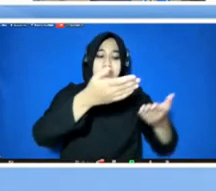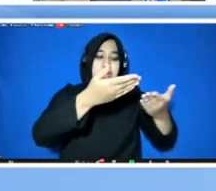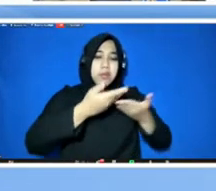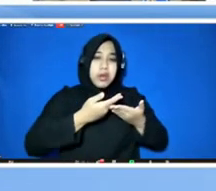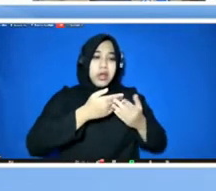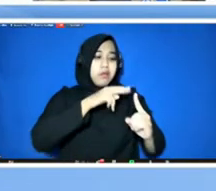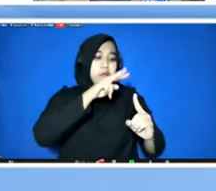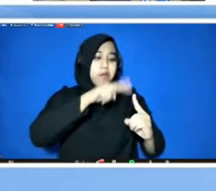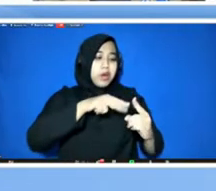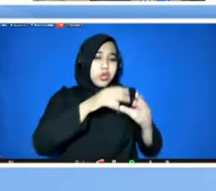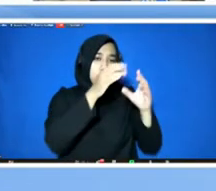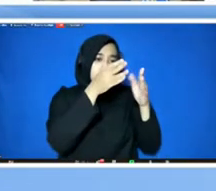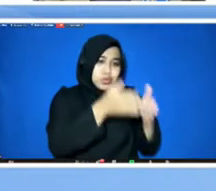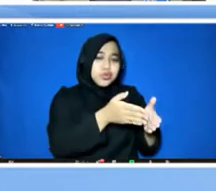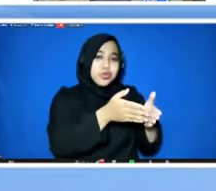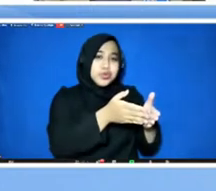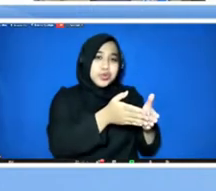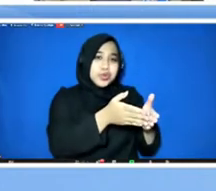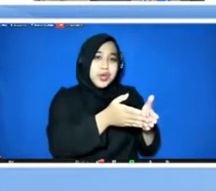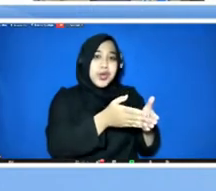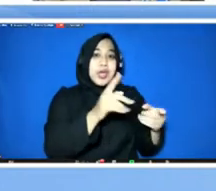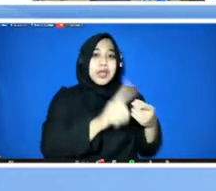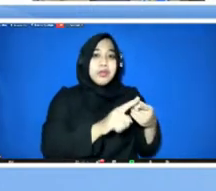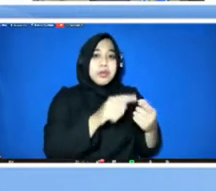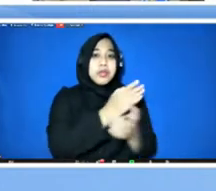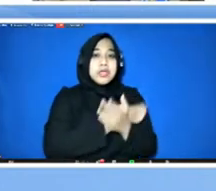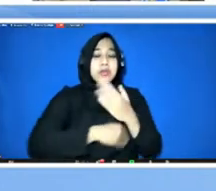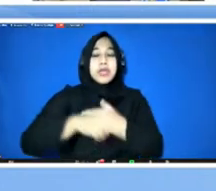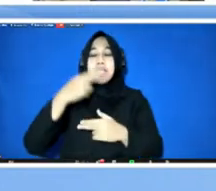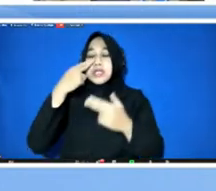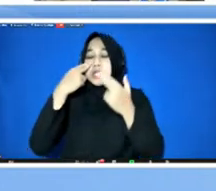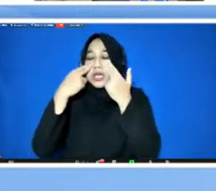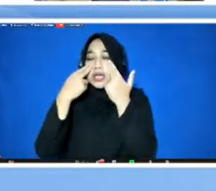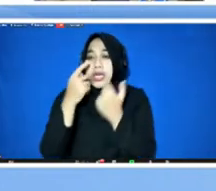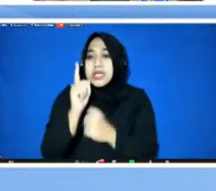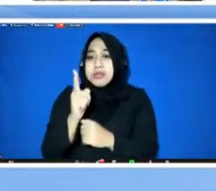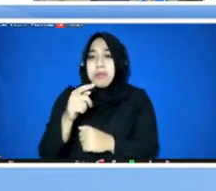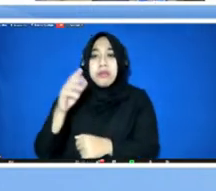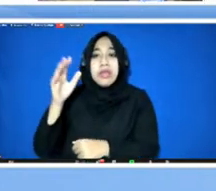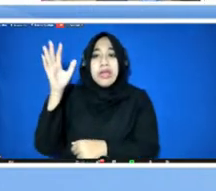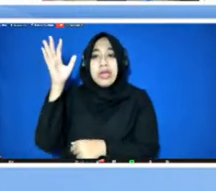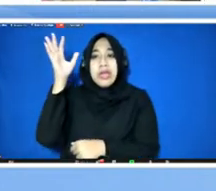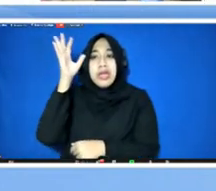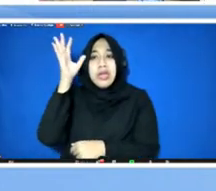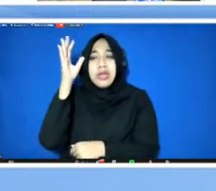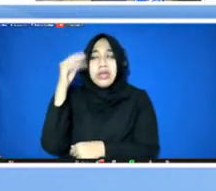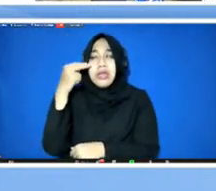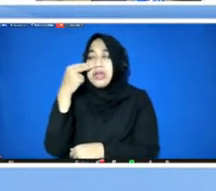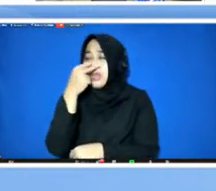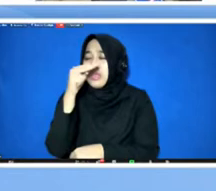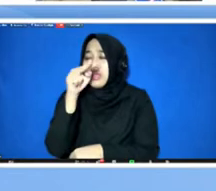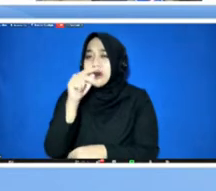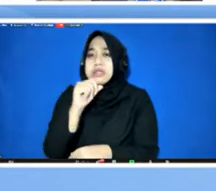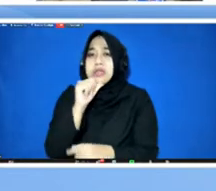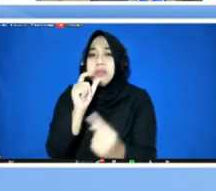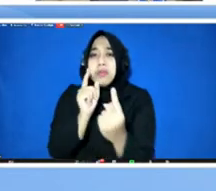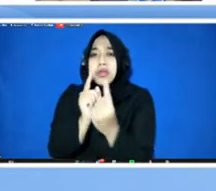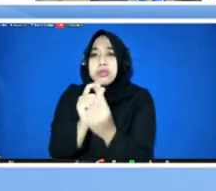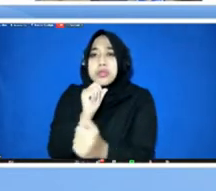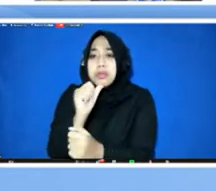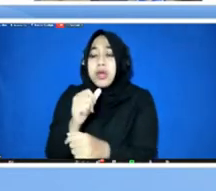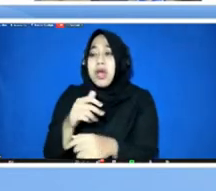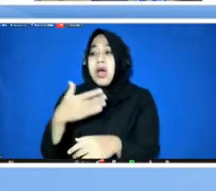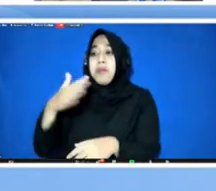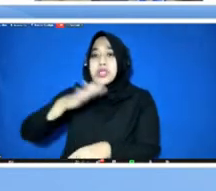khusus. Utamanya adalah disabilitas netra. Karena mereka tidak bisa melihat dengan siapa mereka bertemu, apa yang terjadi di